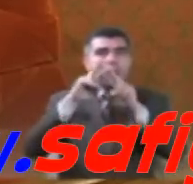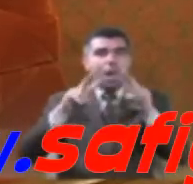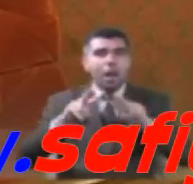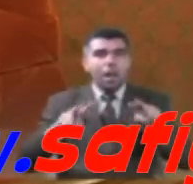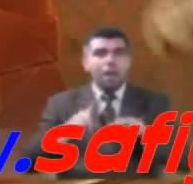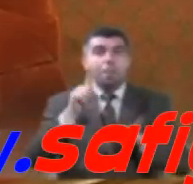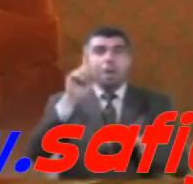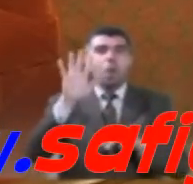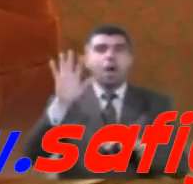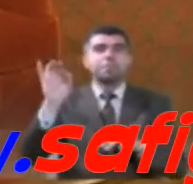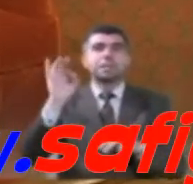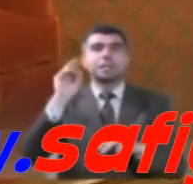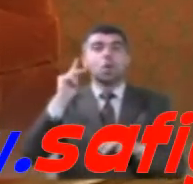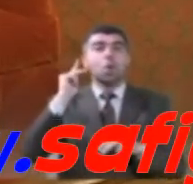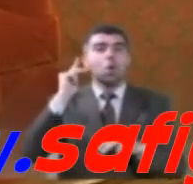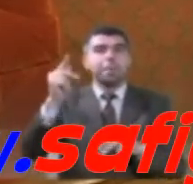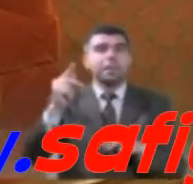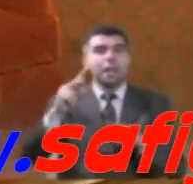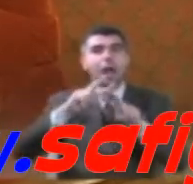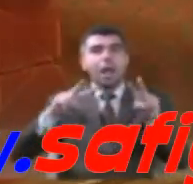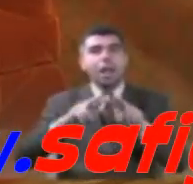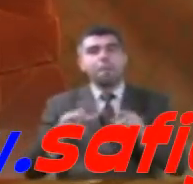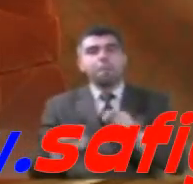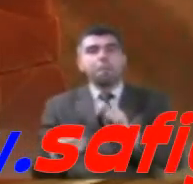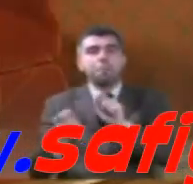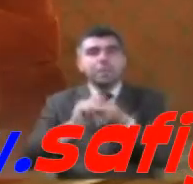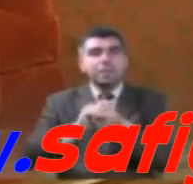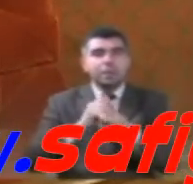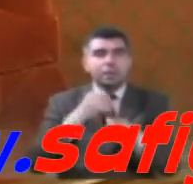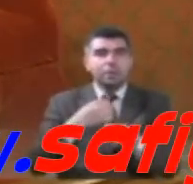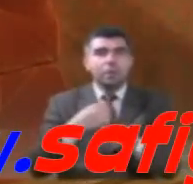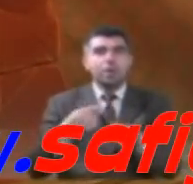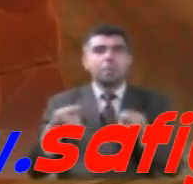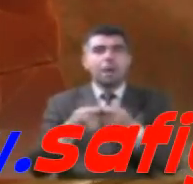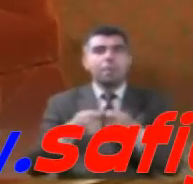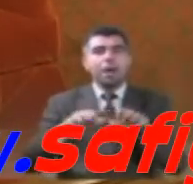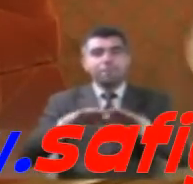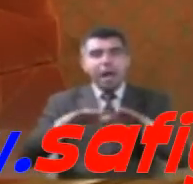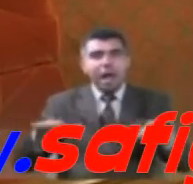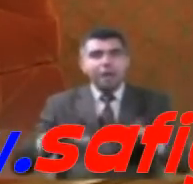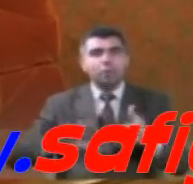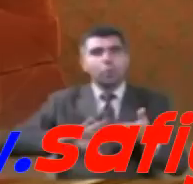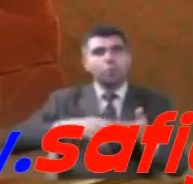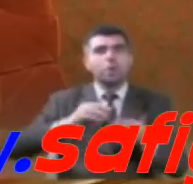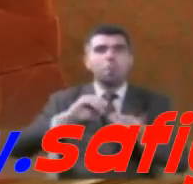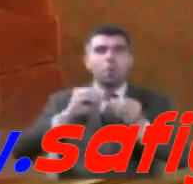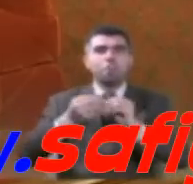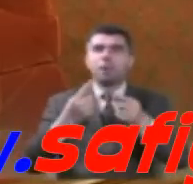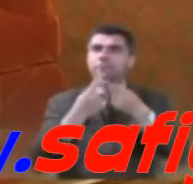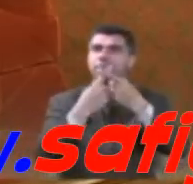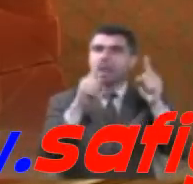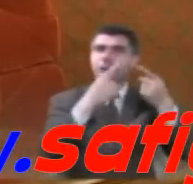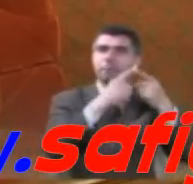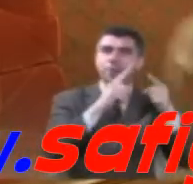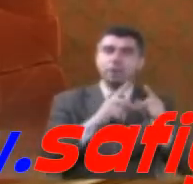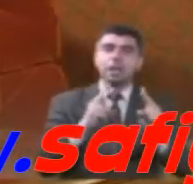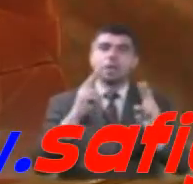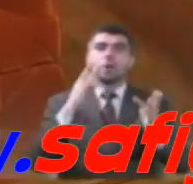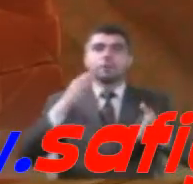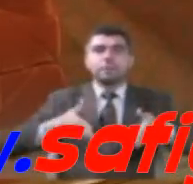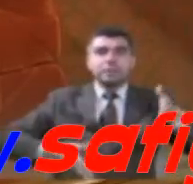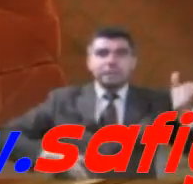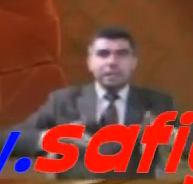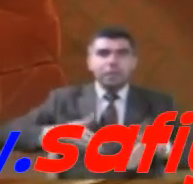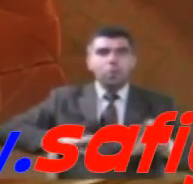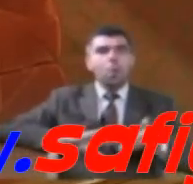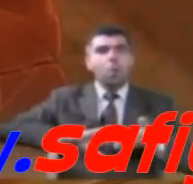150 كيلومتر يعني باش يجيبوها. قضيه ديال نزع الملكيه، متفق معك، الشبكه الطرقيه اللي كتضرر مع الشركات ديال المقاليع